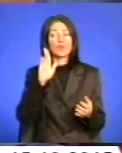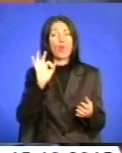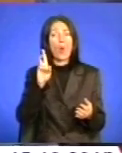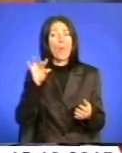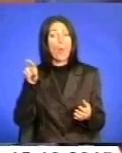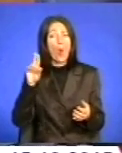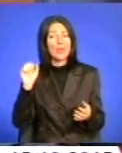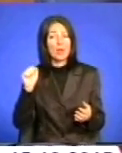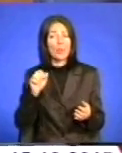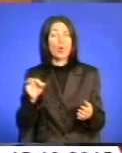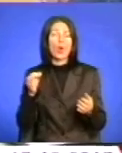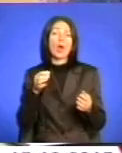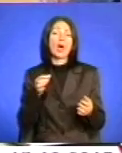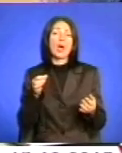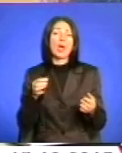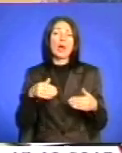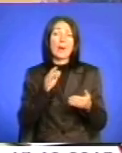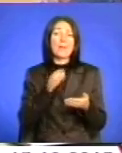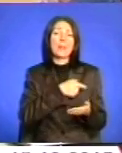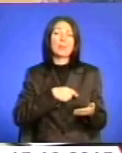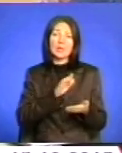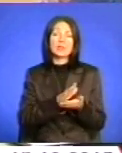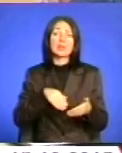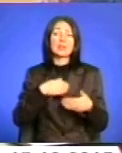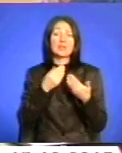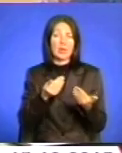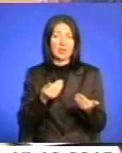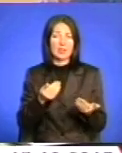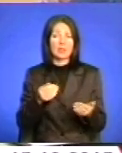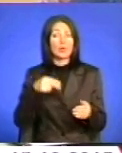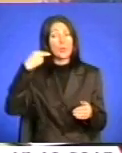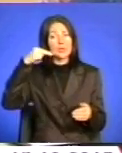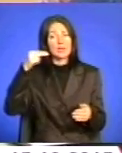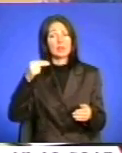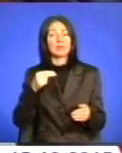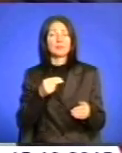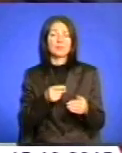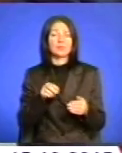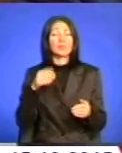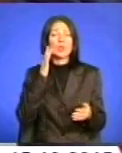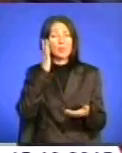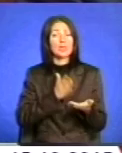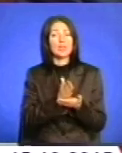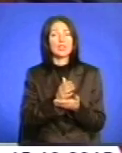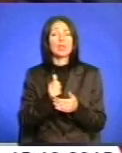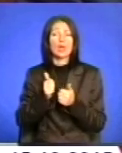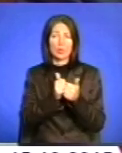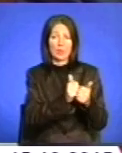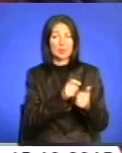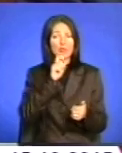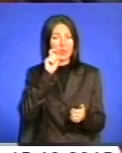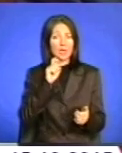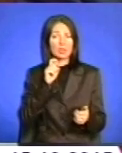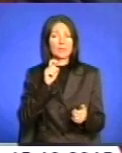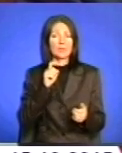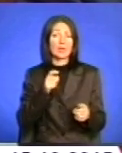до президента щодо запобігання політичним репресіям в Україні. Обговорення цього питання загальмувало роботу сесії